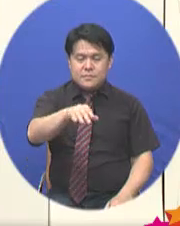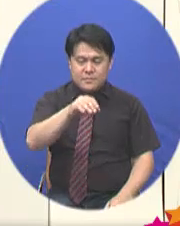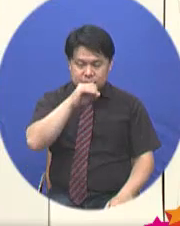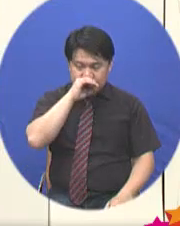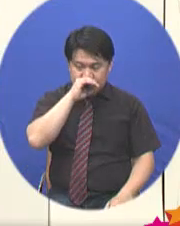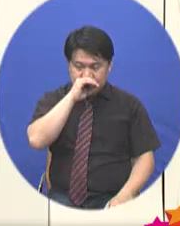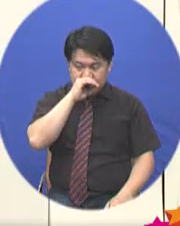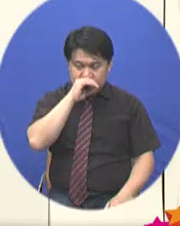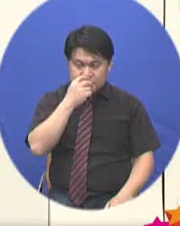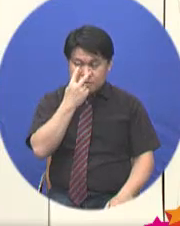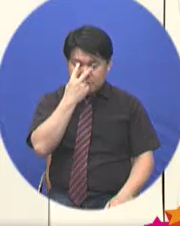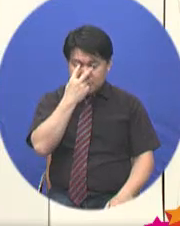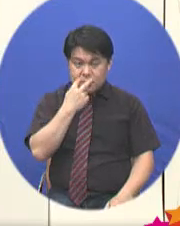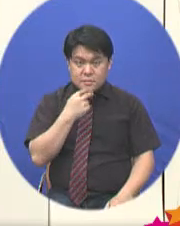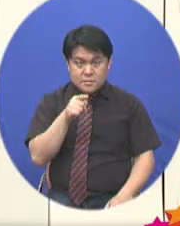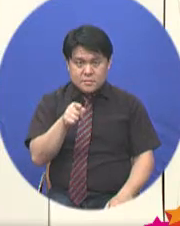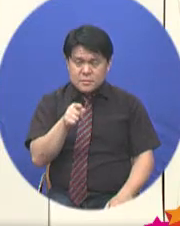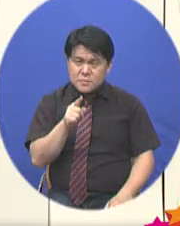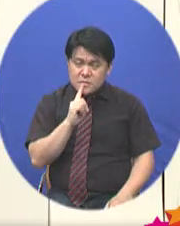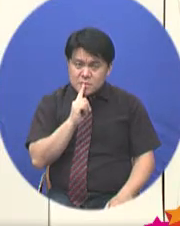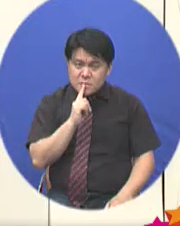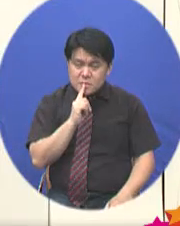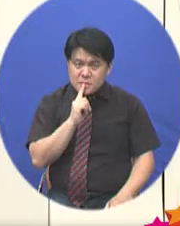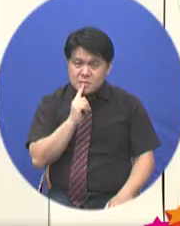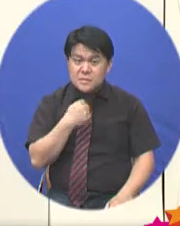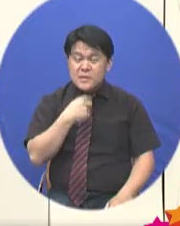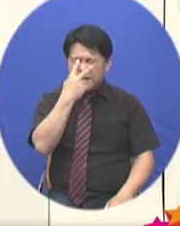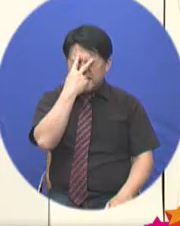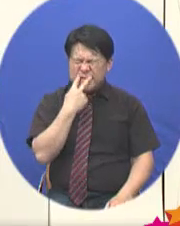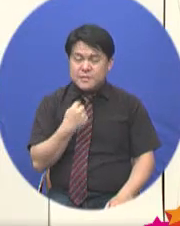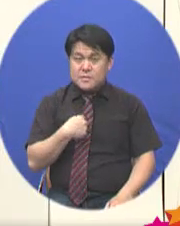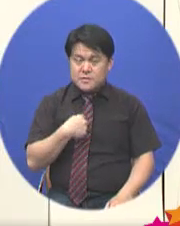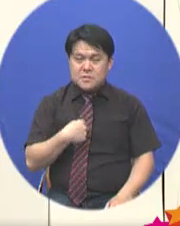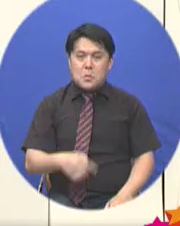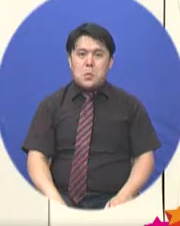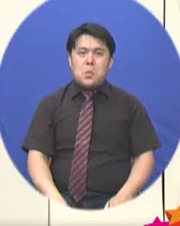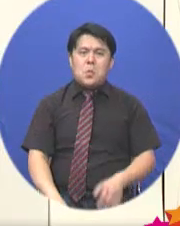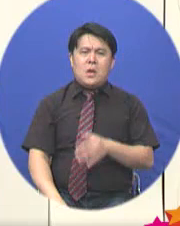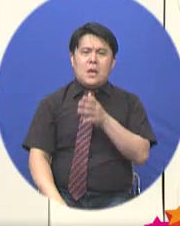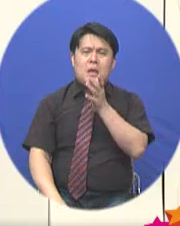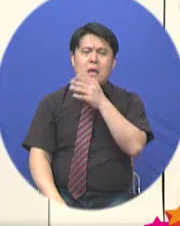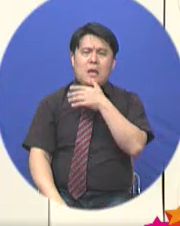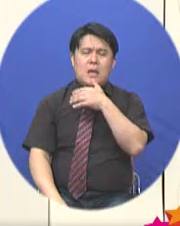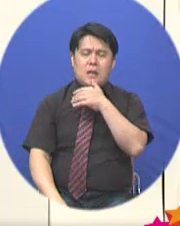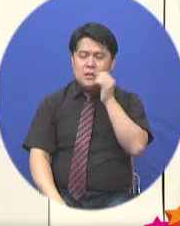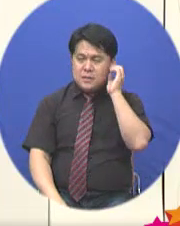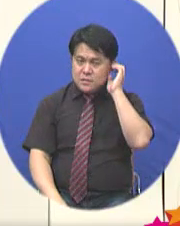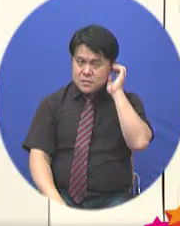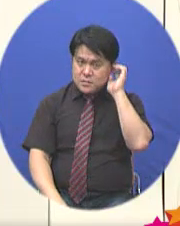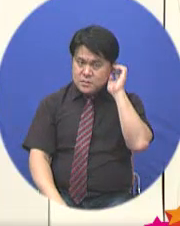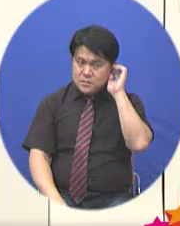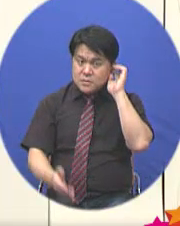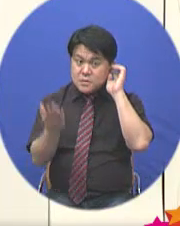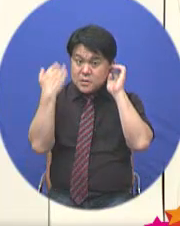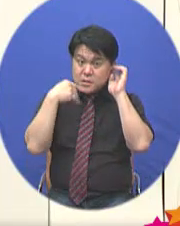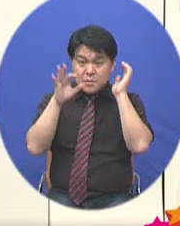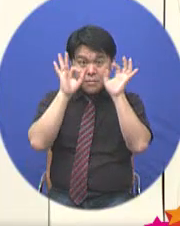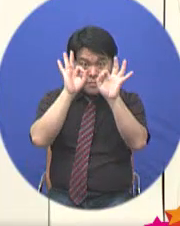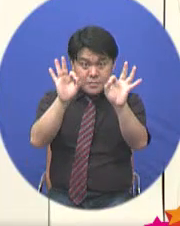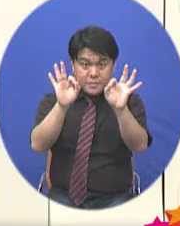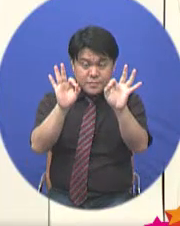아니 눈이 어두워지면서라니? 제가 시각 장애인이거든요. 그러니까 그 전에는 눈이